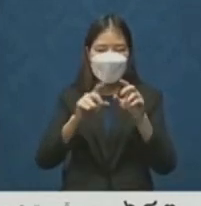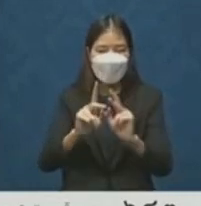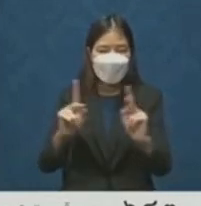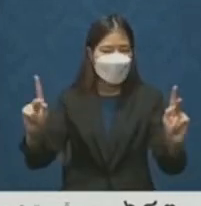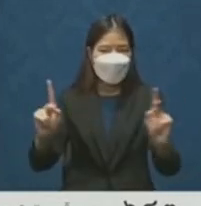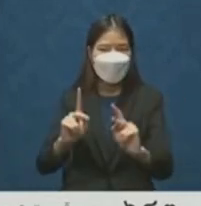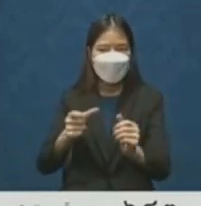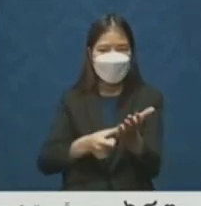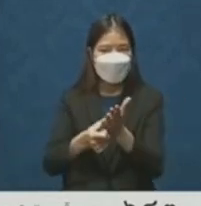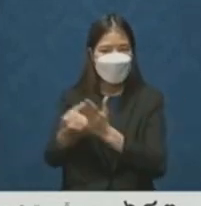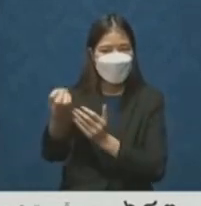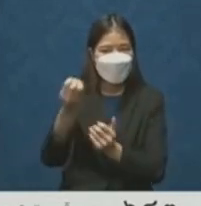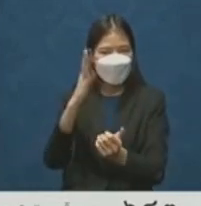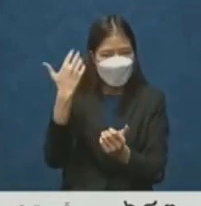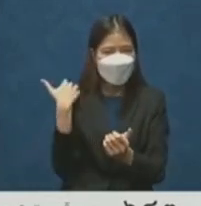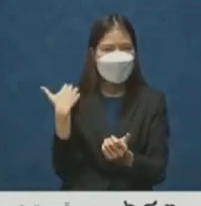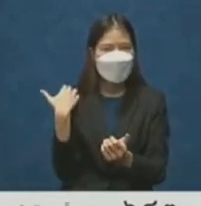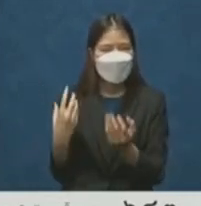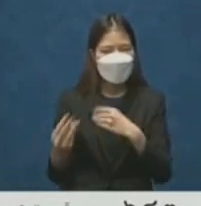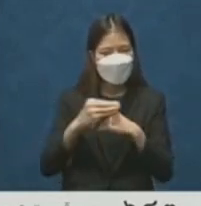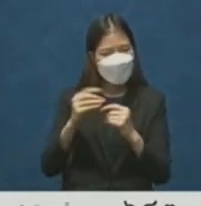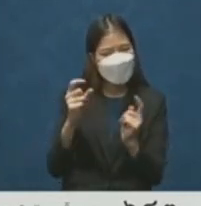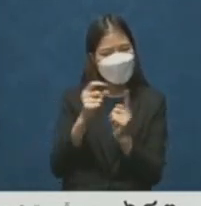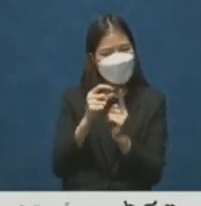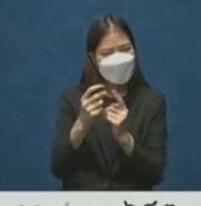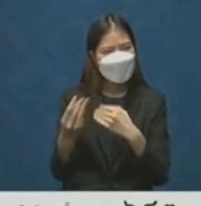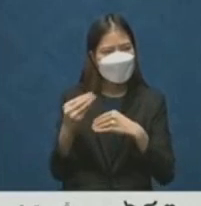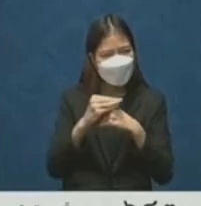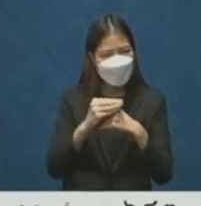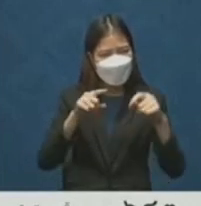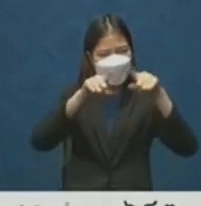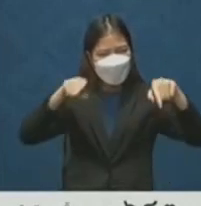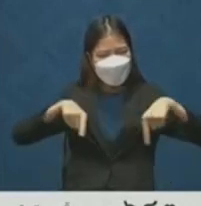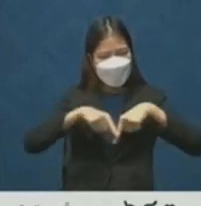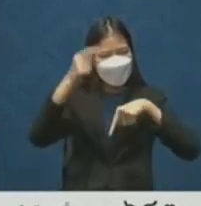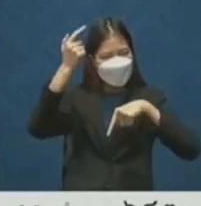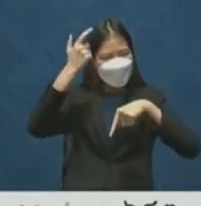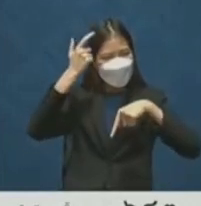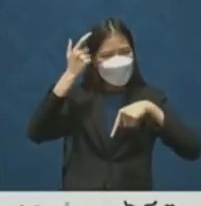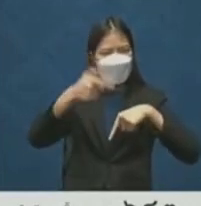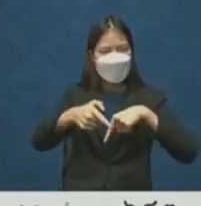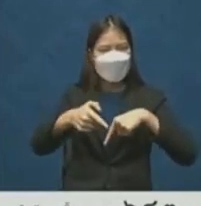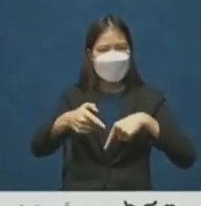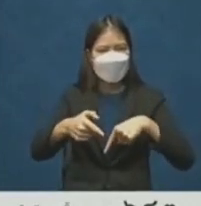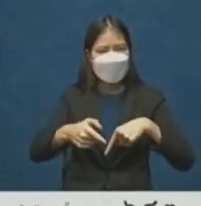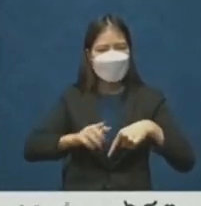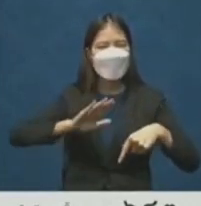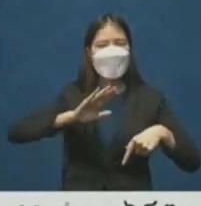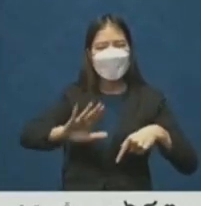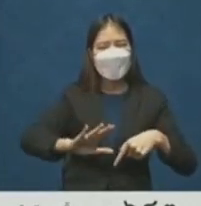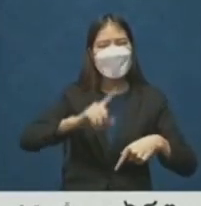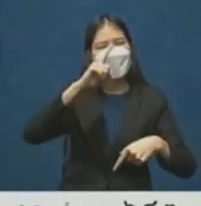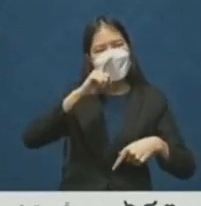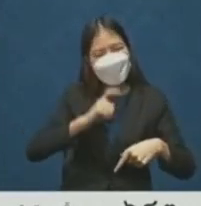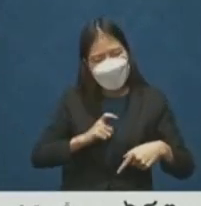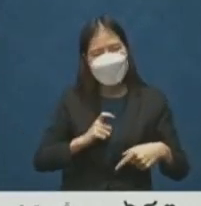งกันหรือไม่เพราะว่ากรรมาธิการไม่ได้แก้แล้วก็เติมบางส่วนเท่านั้นคือเหมือนกับเราเติมกรอบความคิดเรื่อง